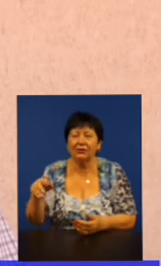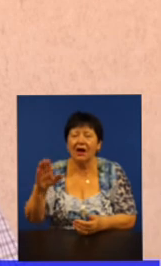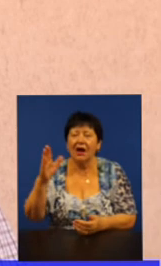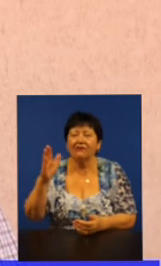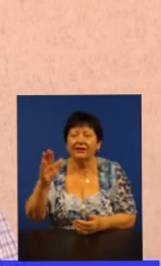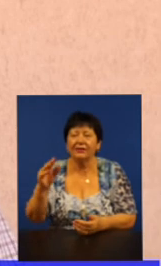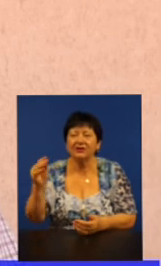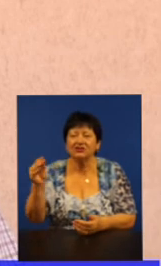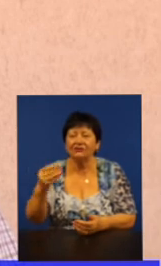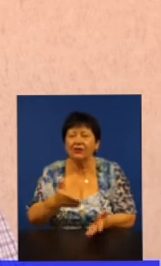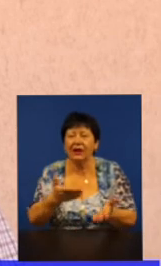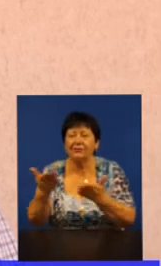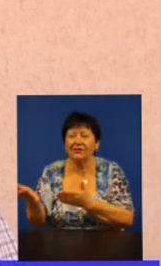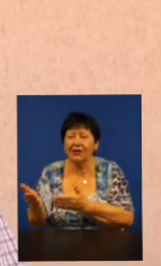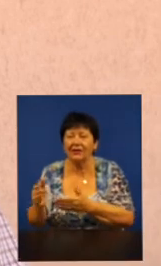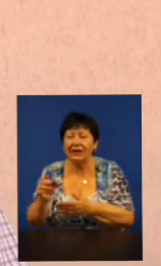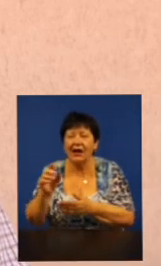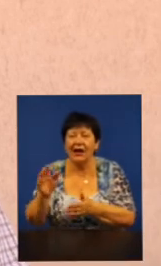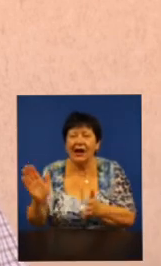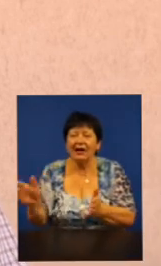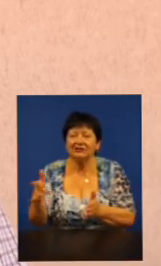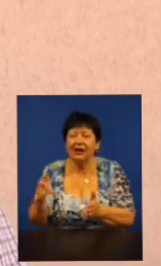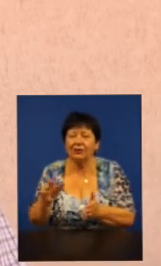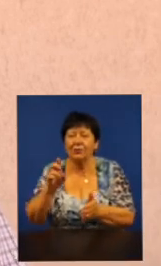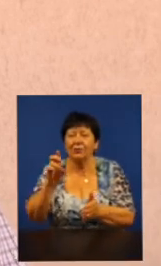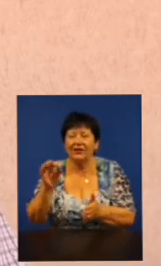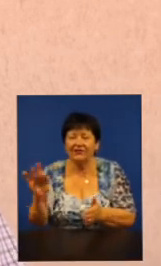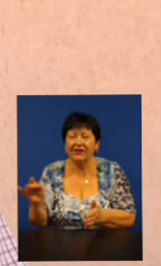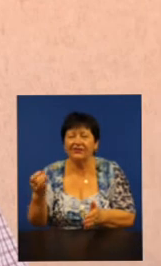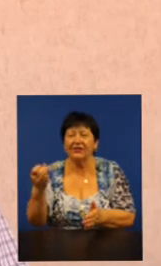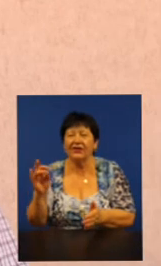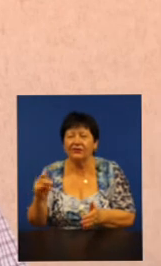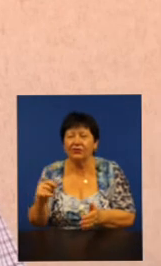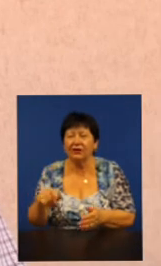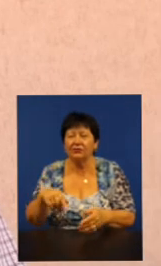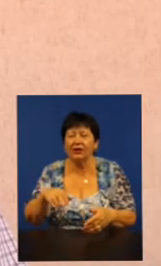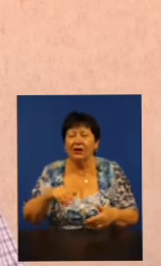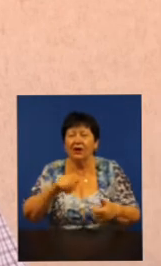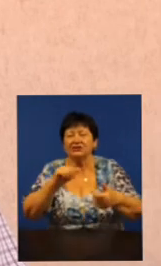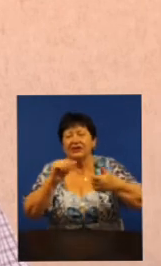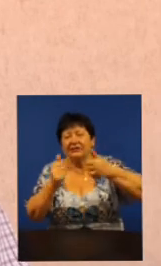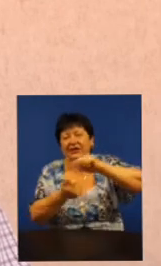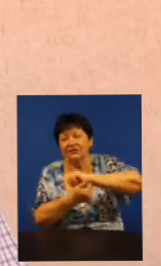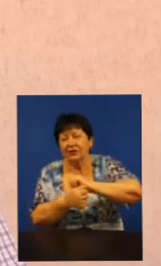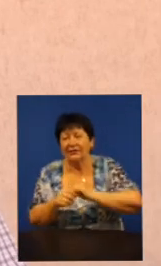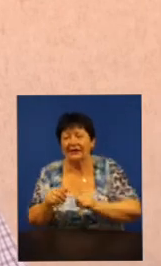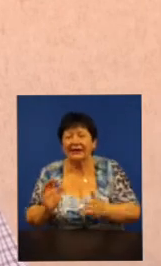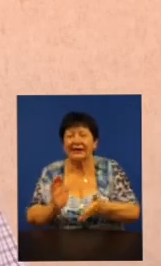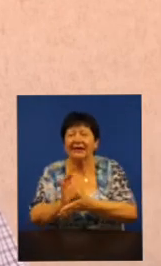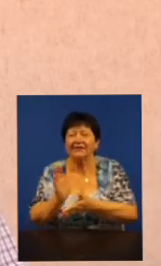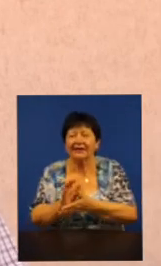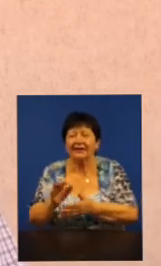m-a invitat la ziarul Business Info, care după o anumită perioadă s-a transformat în Gazeta de Sud. Și iată,